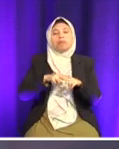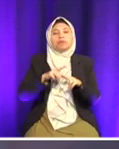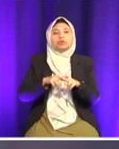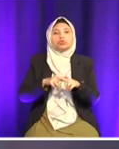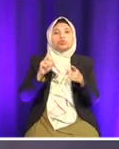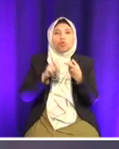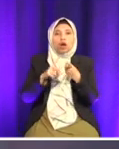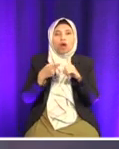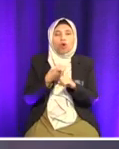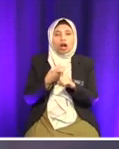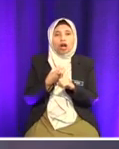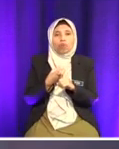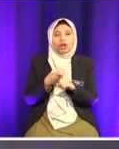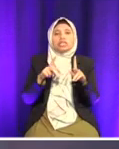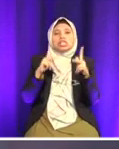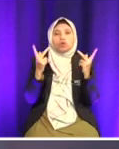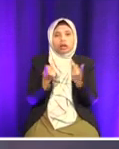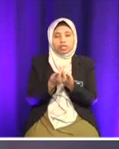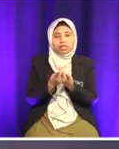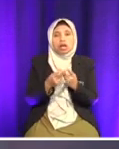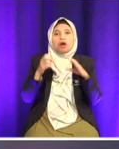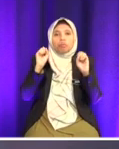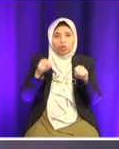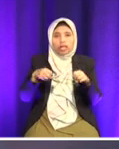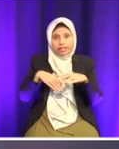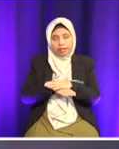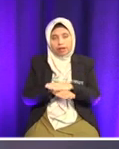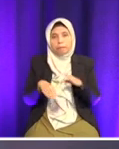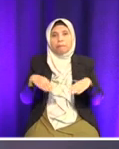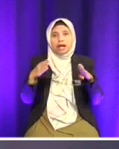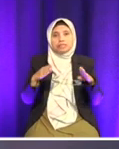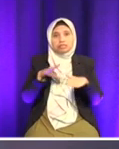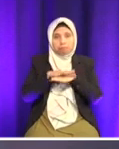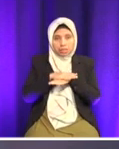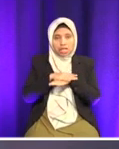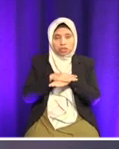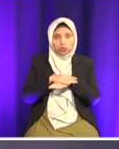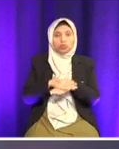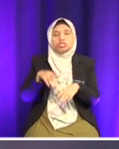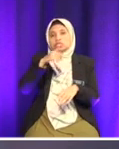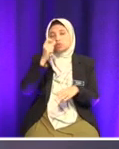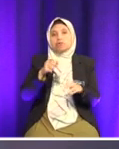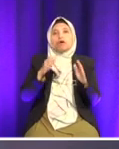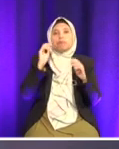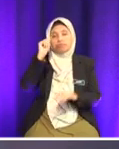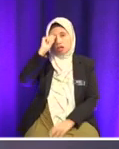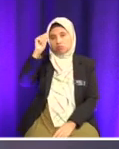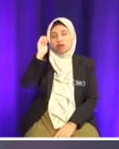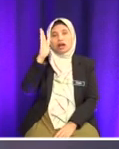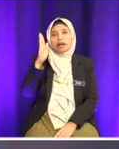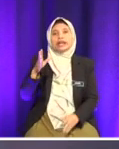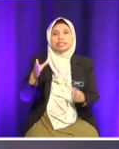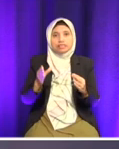kawan-kawanku boleh dalam bahasa Melayu pun boleh karena apa bahasa sekalipun Allah akan terima doa kita